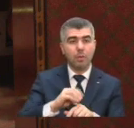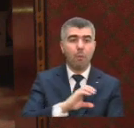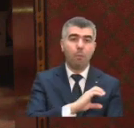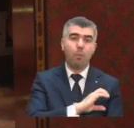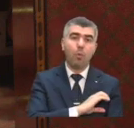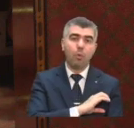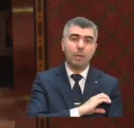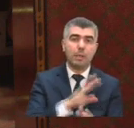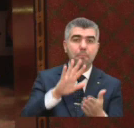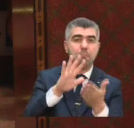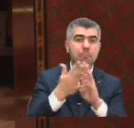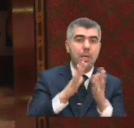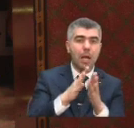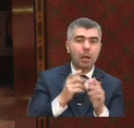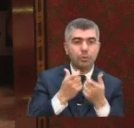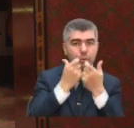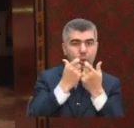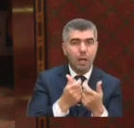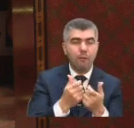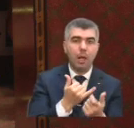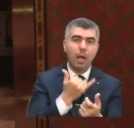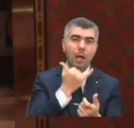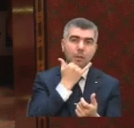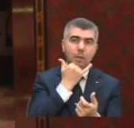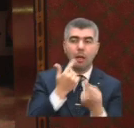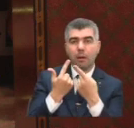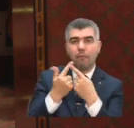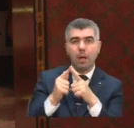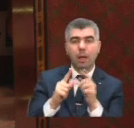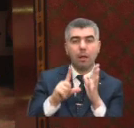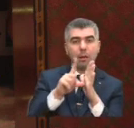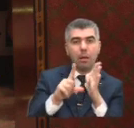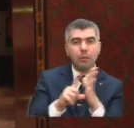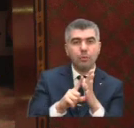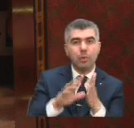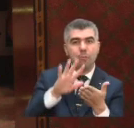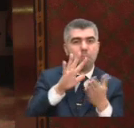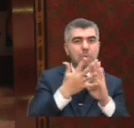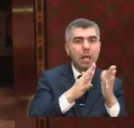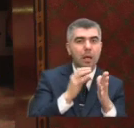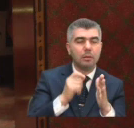خلال هذه السنة من ضبط مجموعة من المخالفات لمقتضيات القوانين البيئية، وتم تحرير